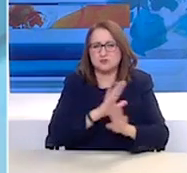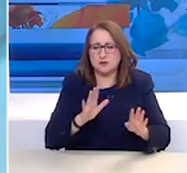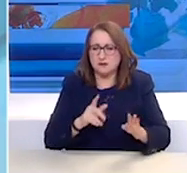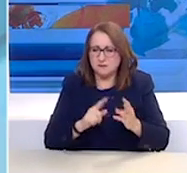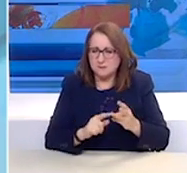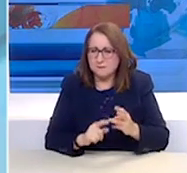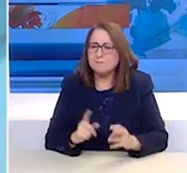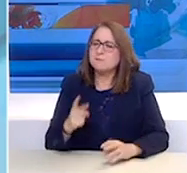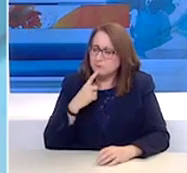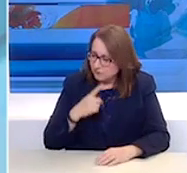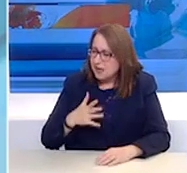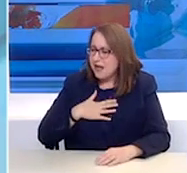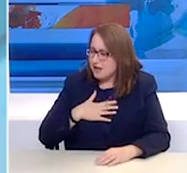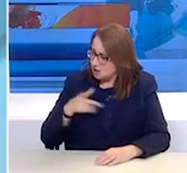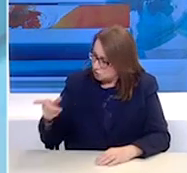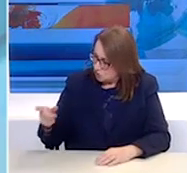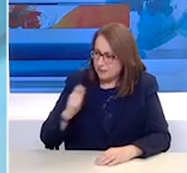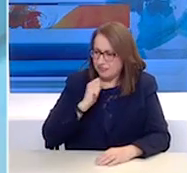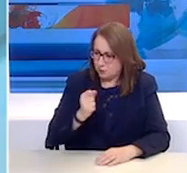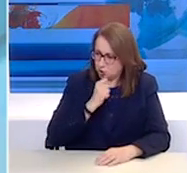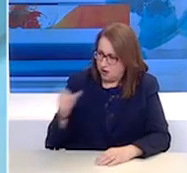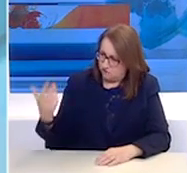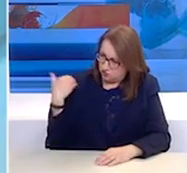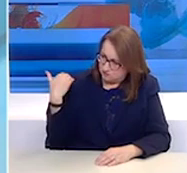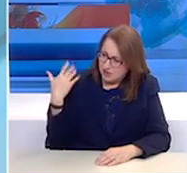Ευχαριστήσω τον αγαπητό δημοσιογράφο για την ερώτηση.